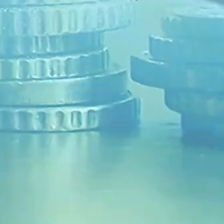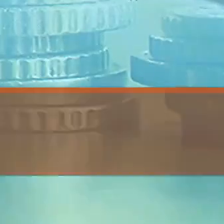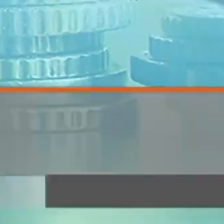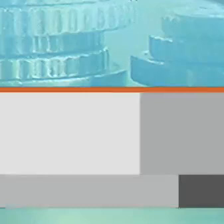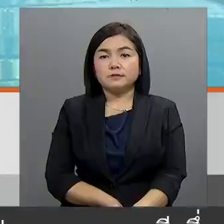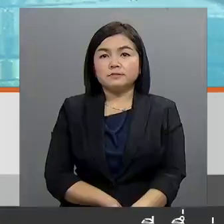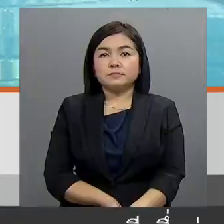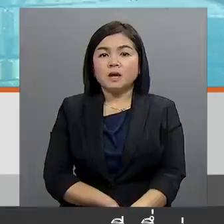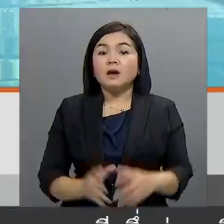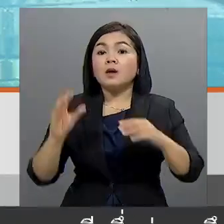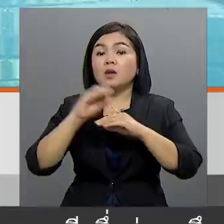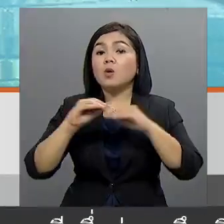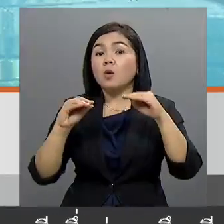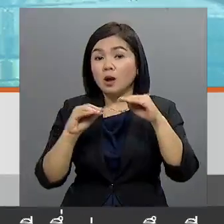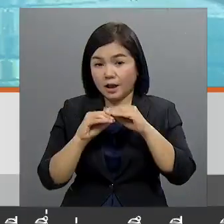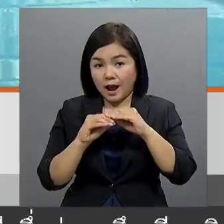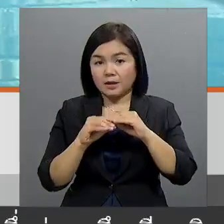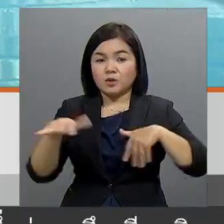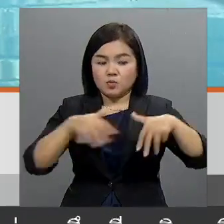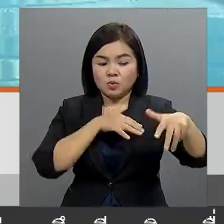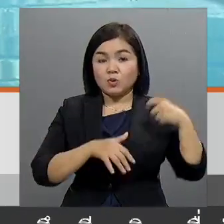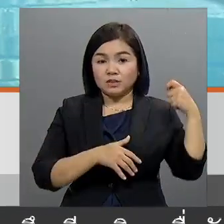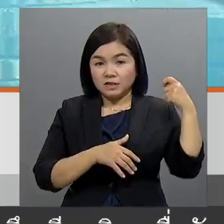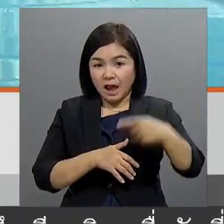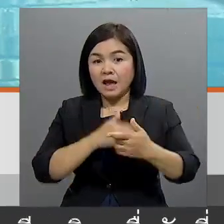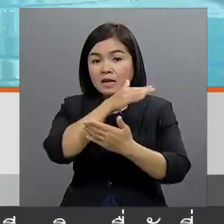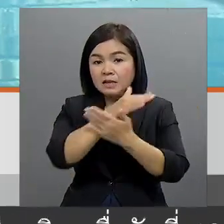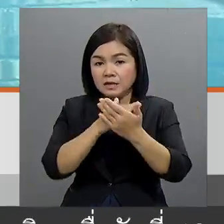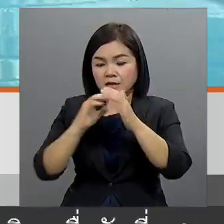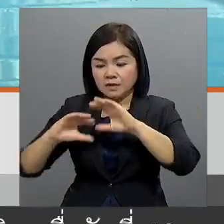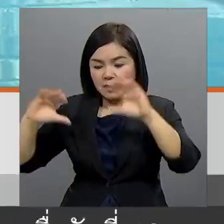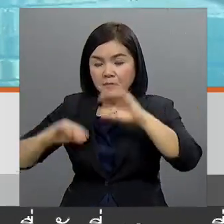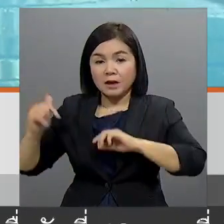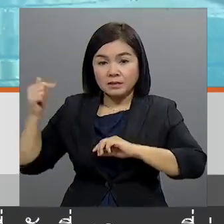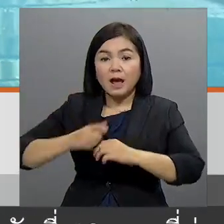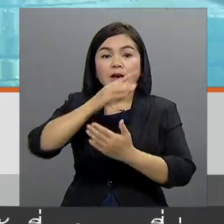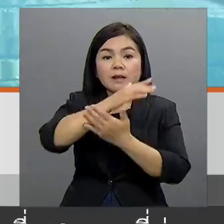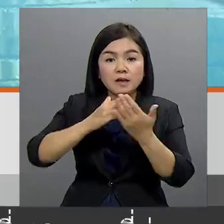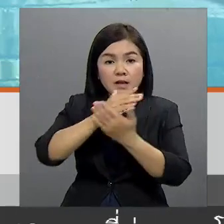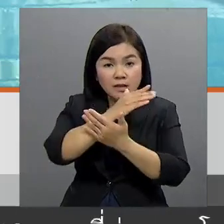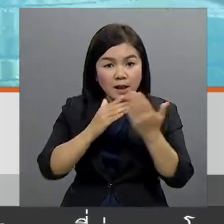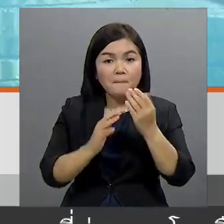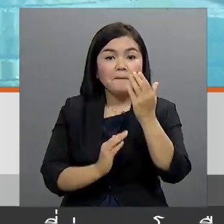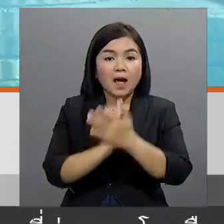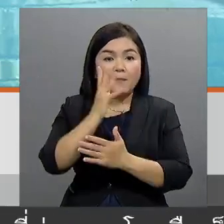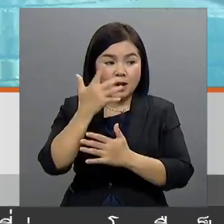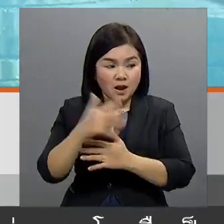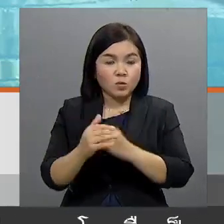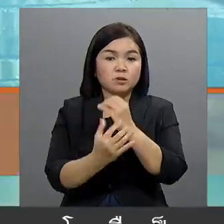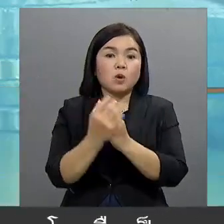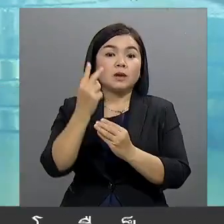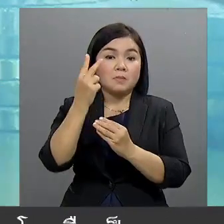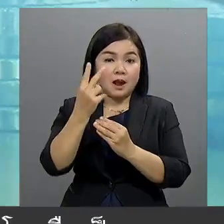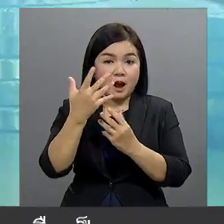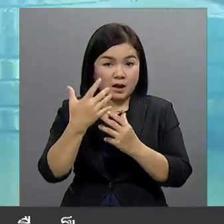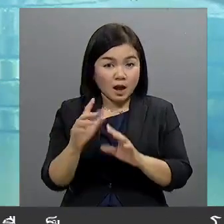โรงการร่มจ่ายระห่างประชายชนกับรัฐHHH ในโครงการคนละครึ่งได้ neighbourhood้เมื่ว่า 2 สัพดาแล้วดูเหอนวากจะจุงใจให